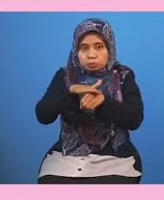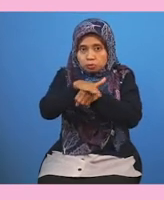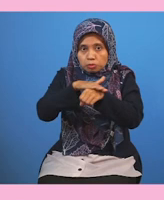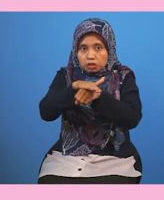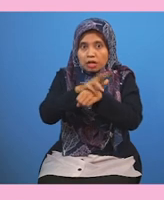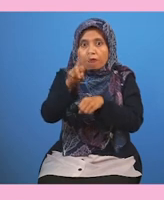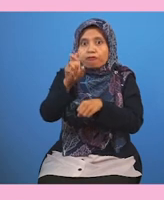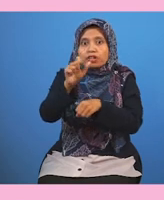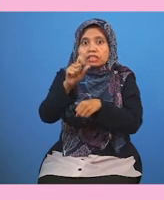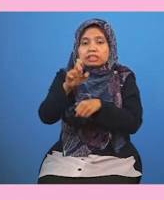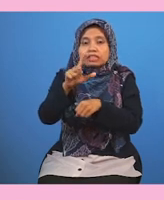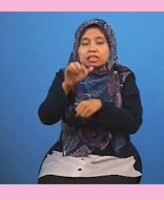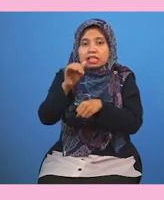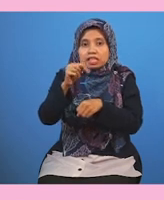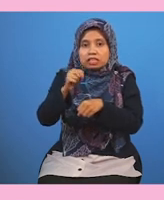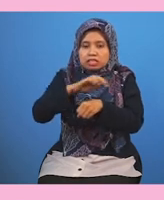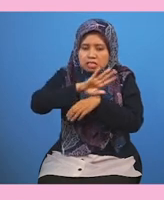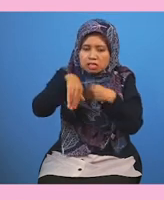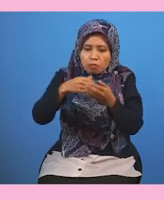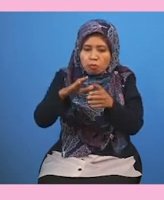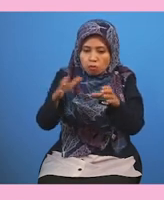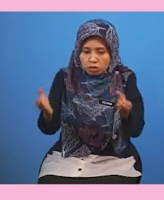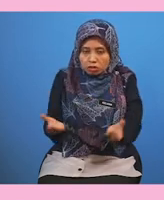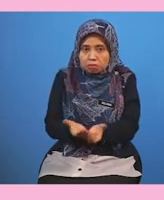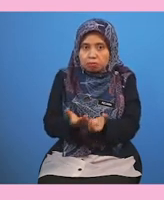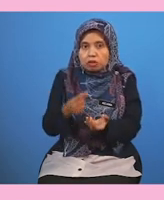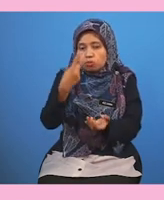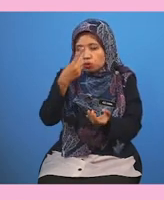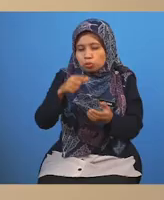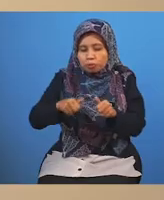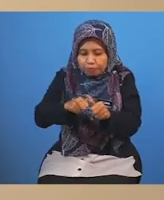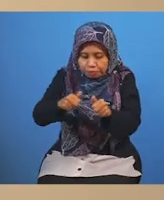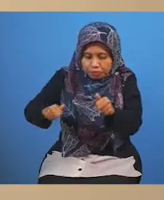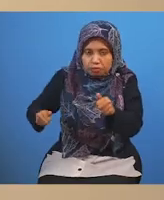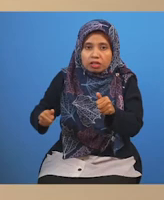sekeliling bekas bagi mengelakkan semut dan serangga lain.